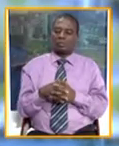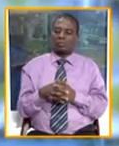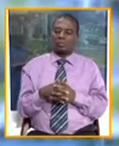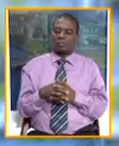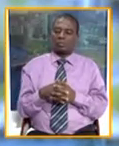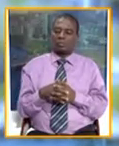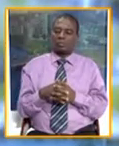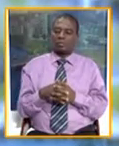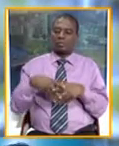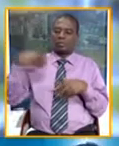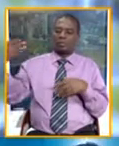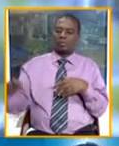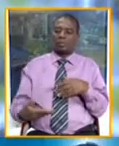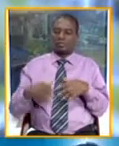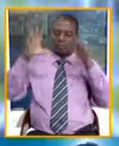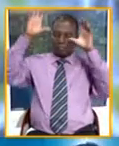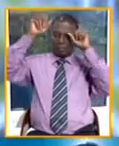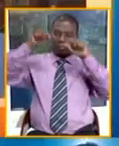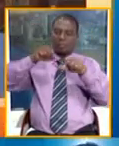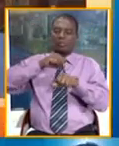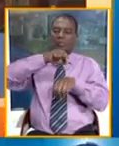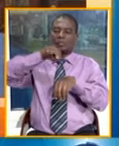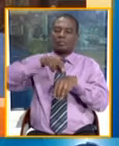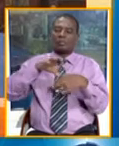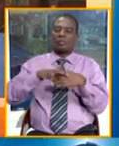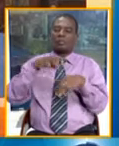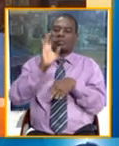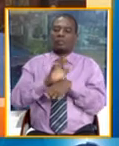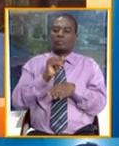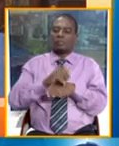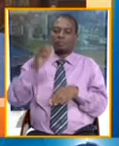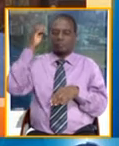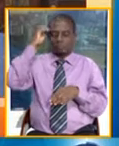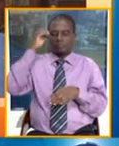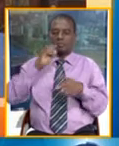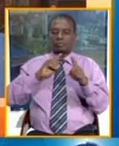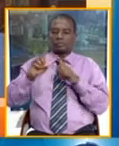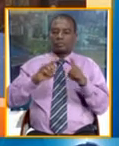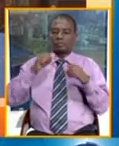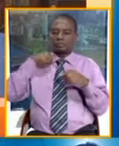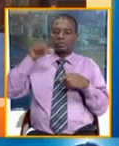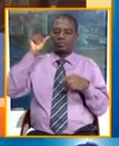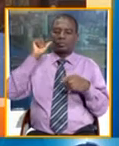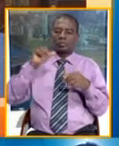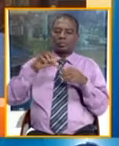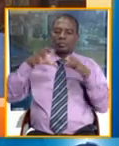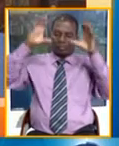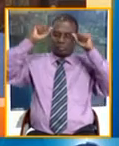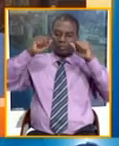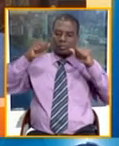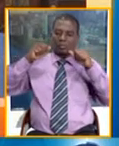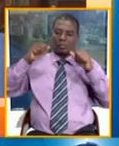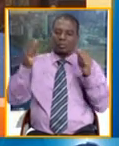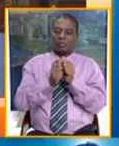Les audiences donc du président de la République de Côte d'Ivoire, Alassane Ouattara, s'est entretenu hier au palais présidentiel